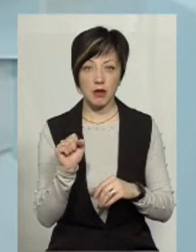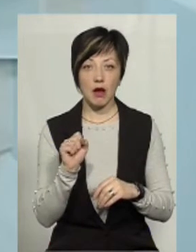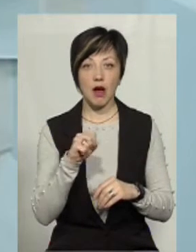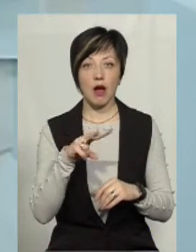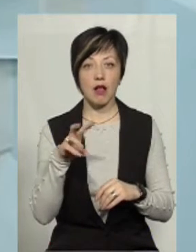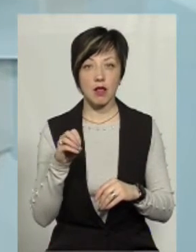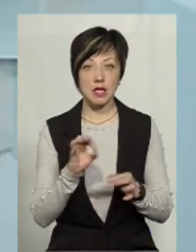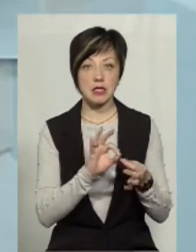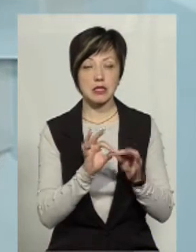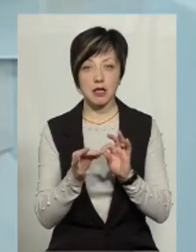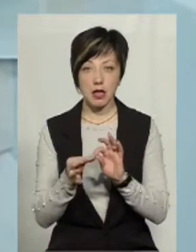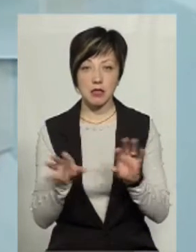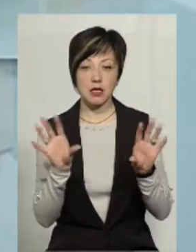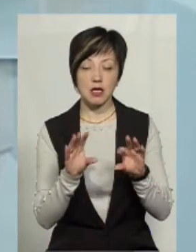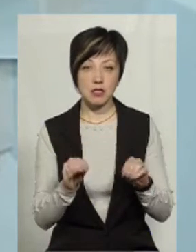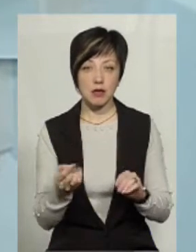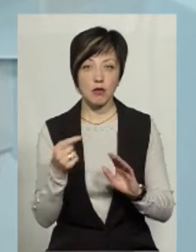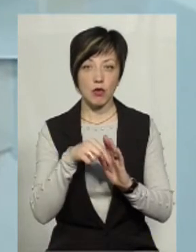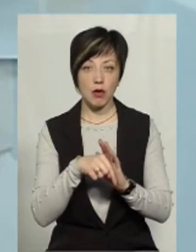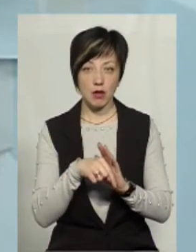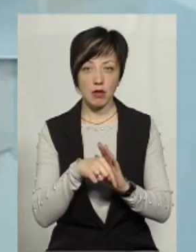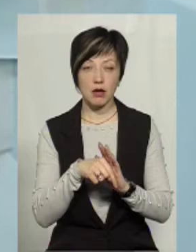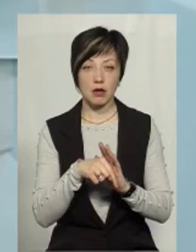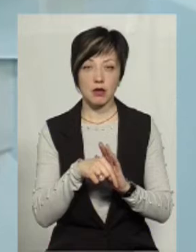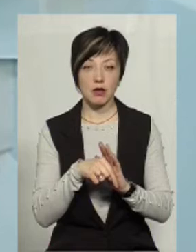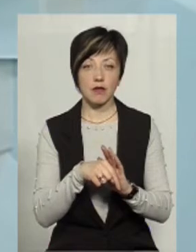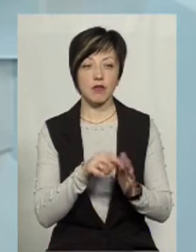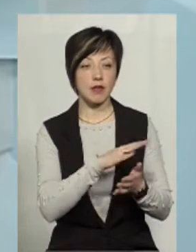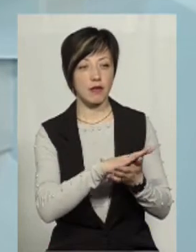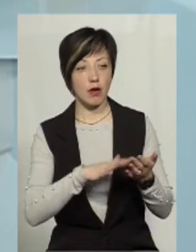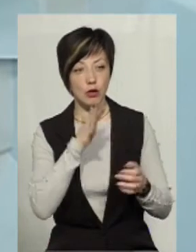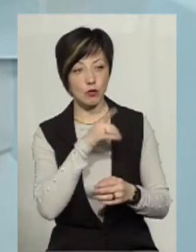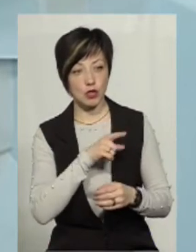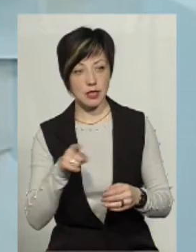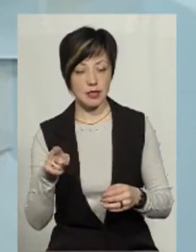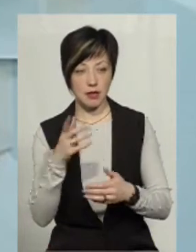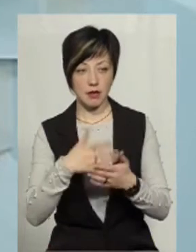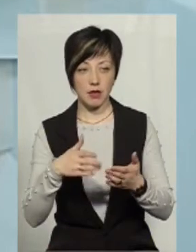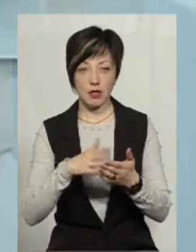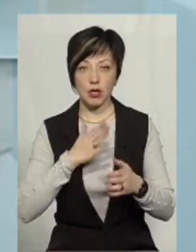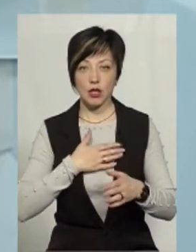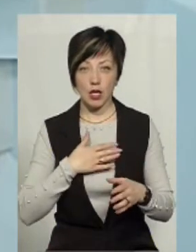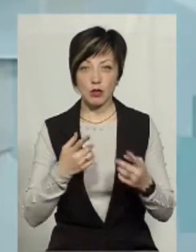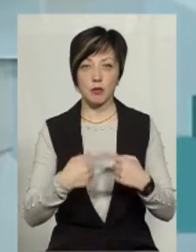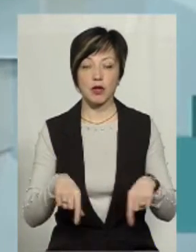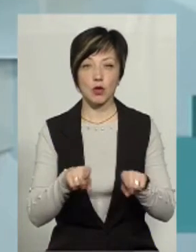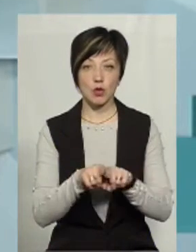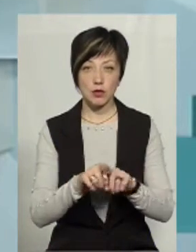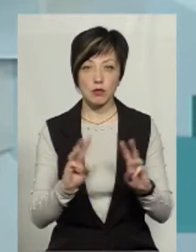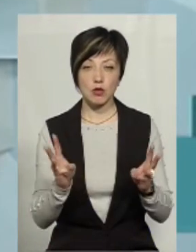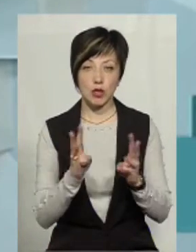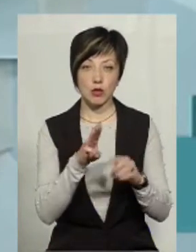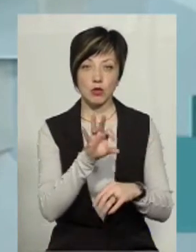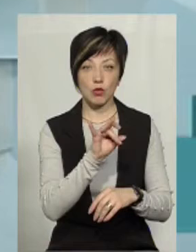Однак складність їх гасіння полягала в тривалому часі їх ліквідації. Наші підрозділи на